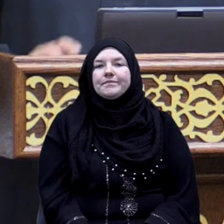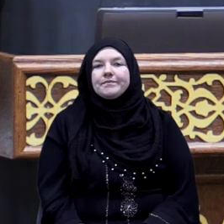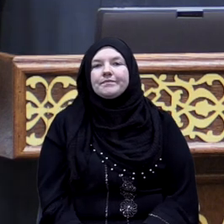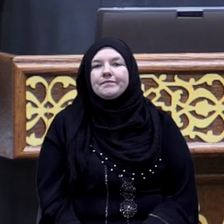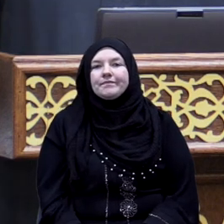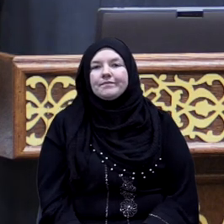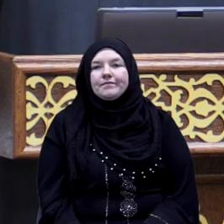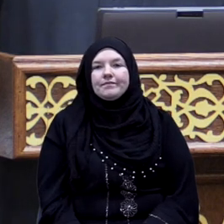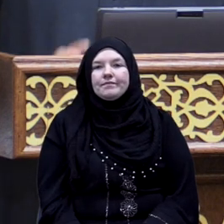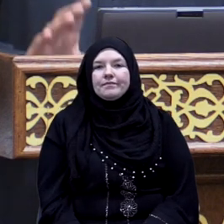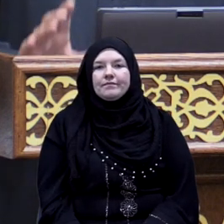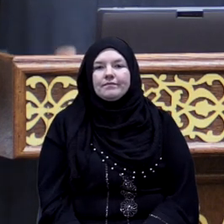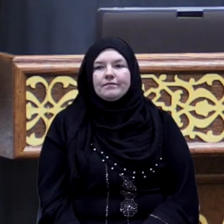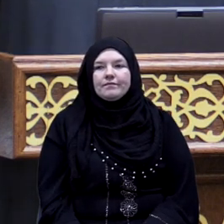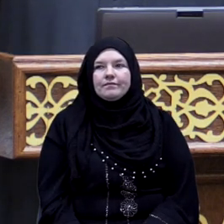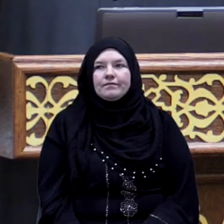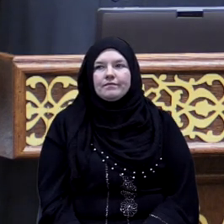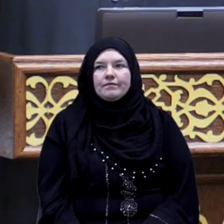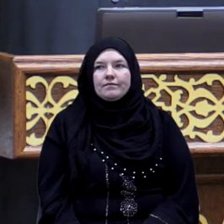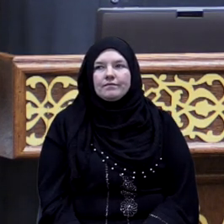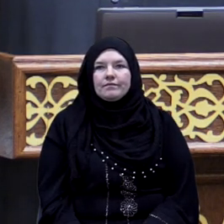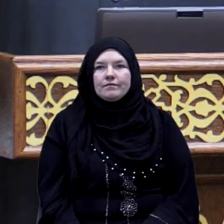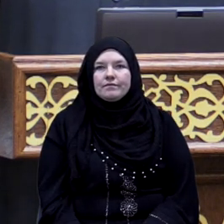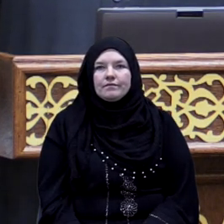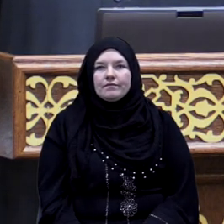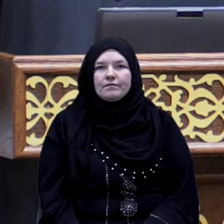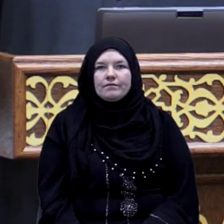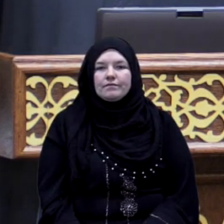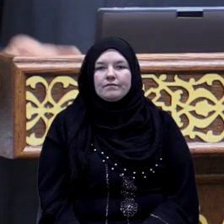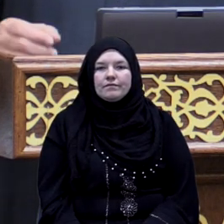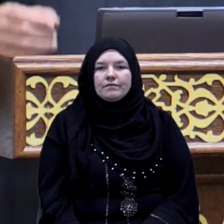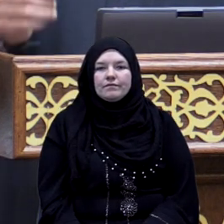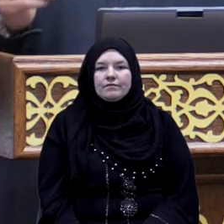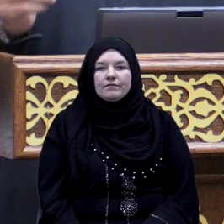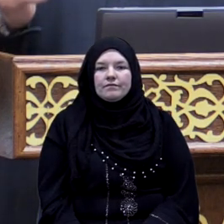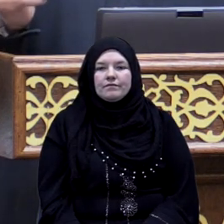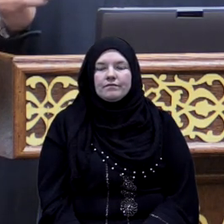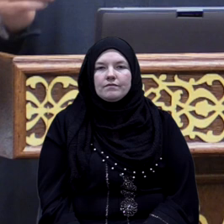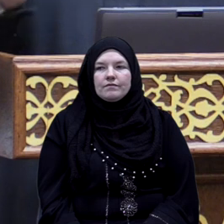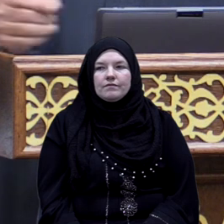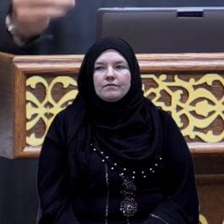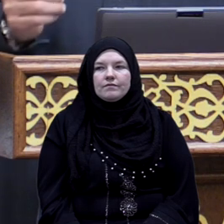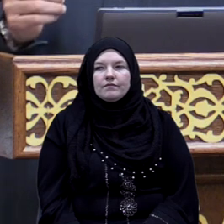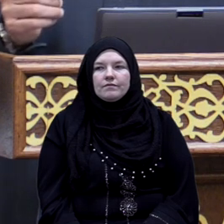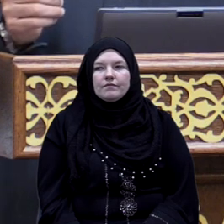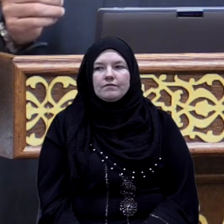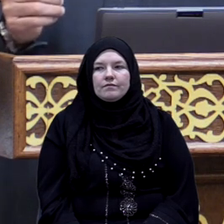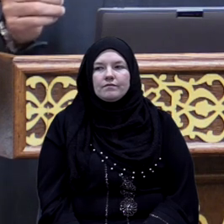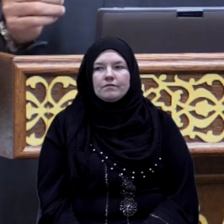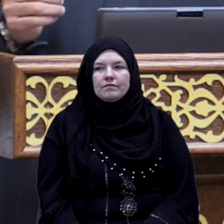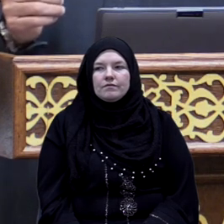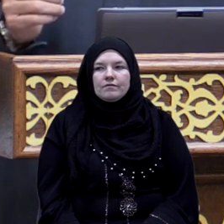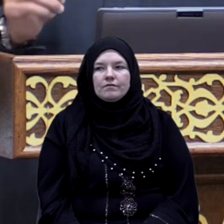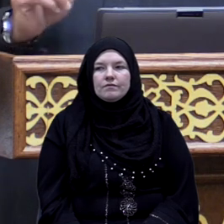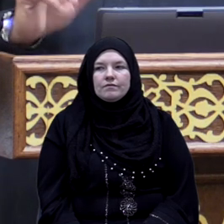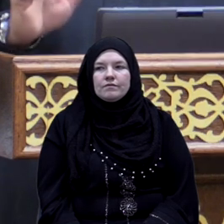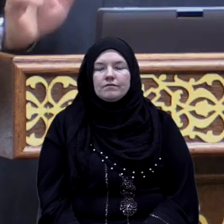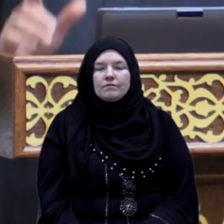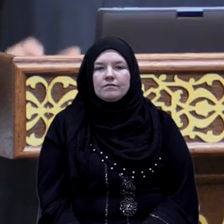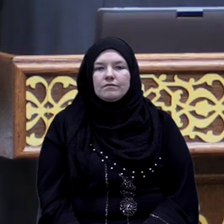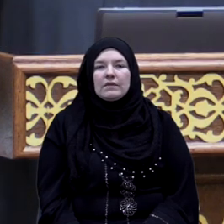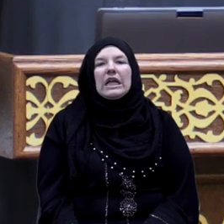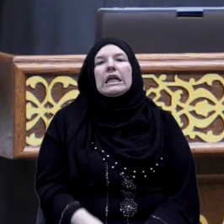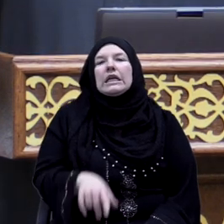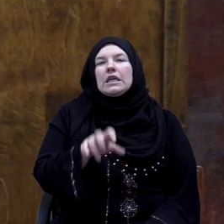ذَٰلِكَ وَلَا أَكْبَرَ إِلَّا فِي كِتَابٍ مُبِينٍ. Not an atom's weight of anything skips